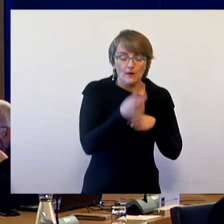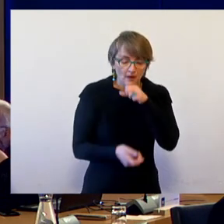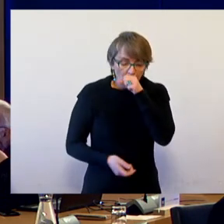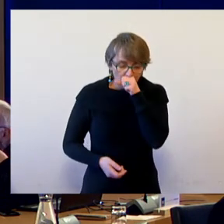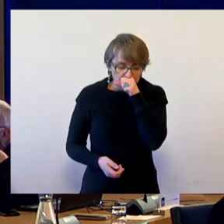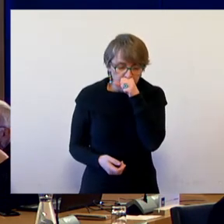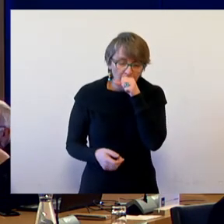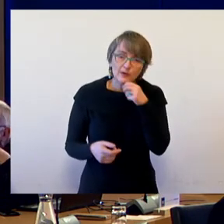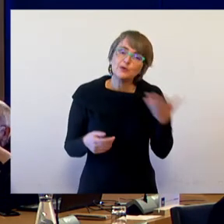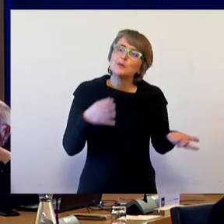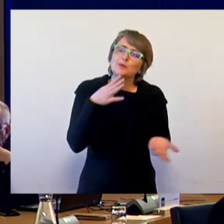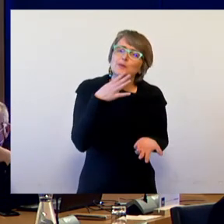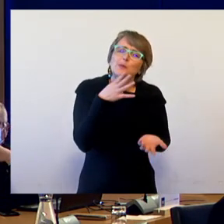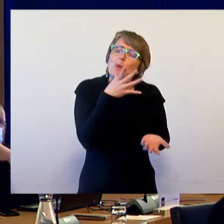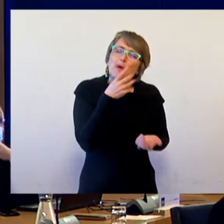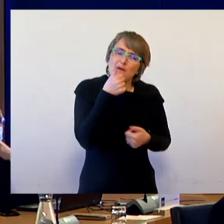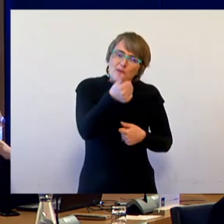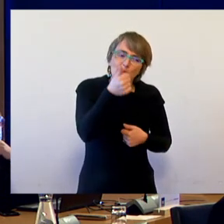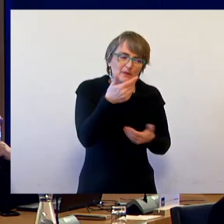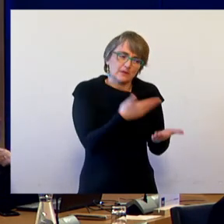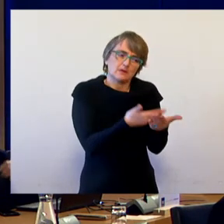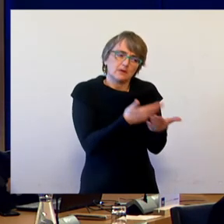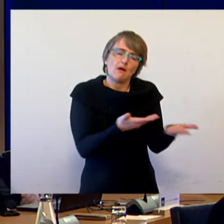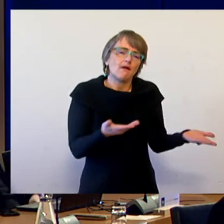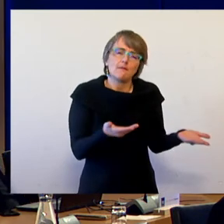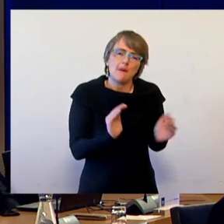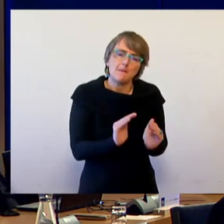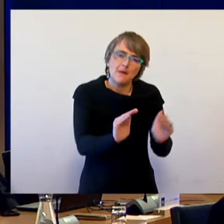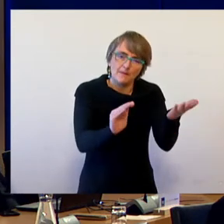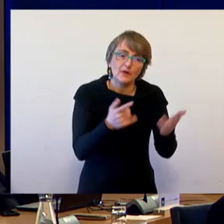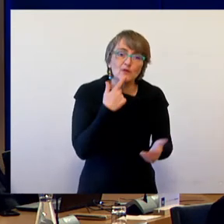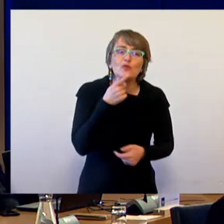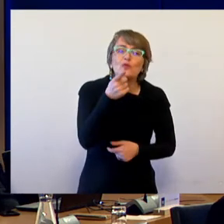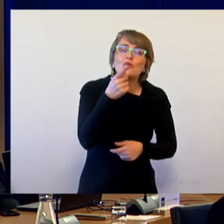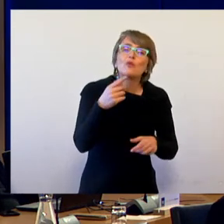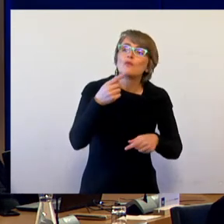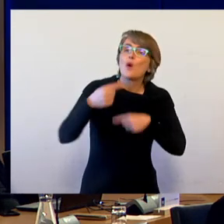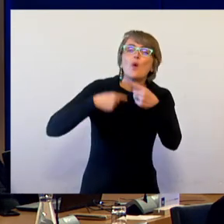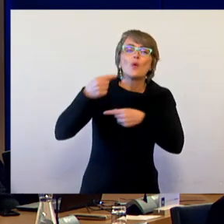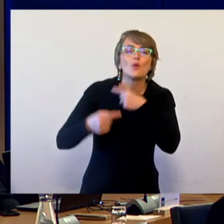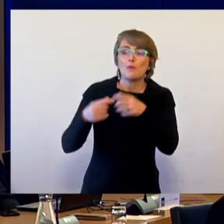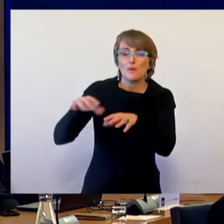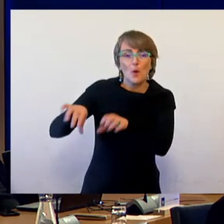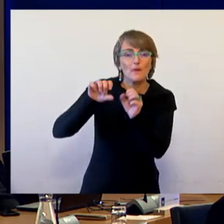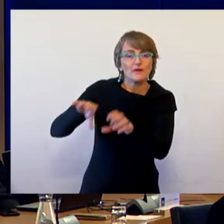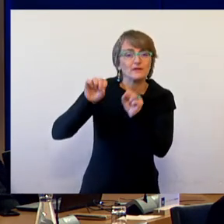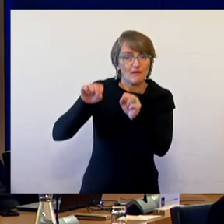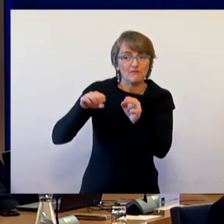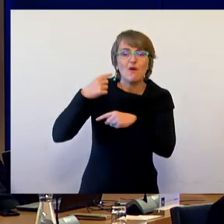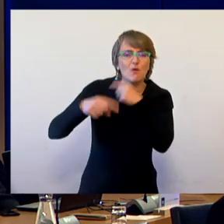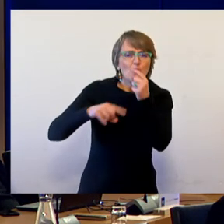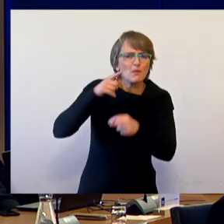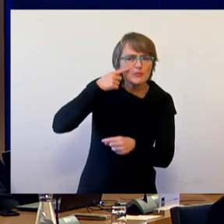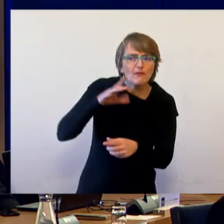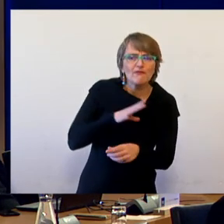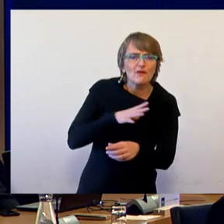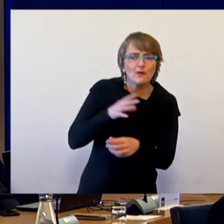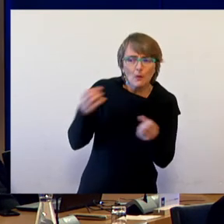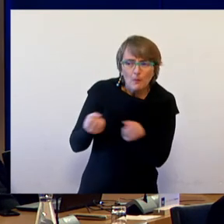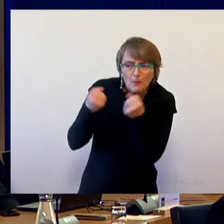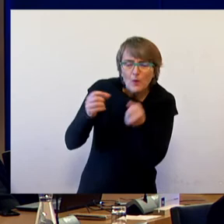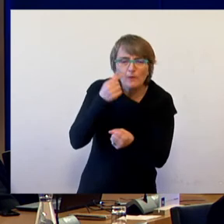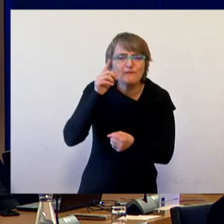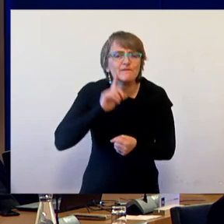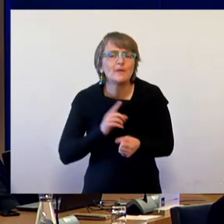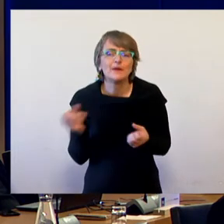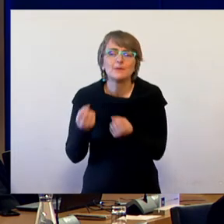aujourd'hui imaginer que vous acceptiez cette voie, donc vous allez devoir prendre des remplaçants. C'est d'ailleurs, vous êtes en train de recruter une nouvelle campagne pour recruter des ATSEM et des animatrices et animateurs.